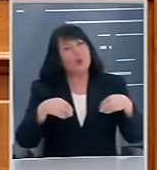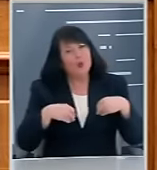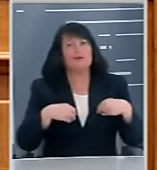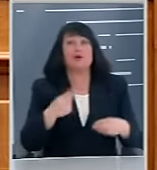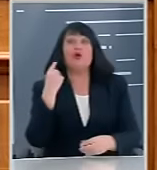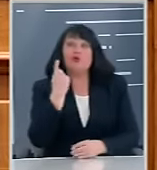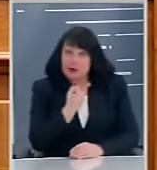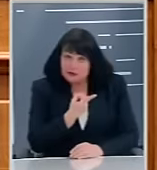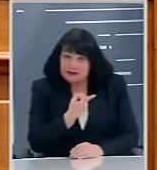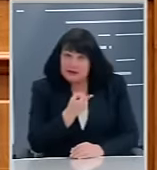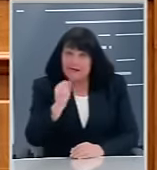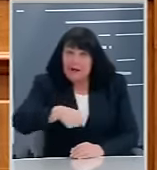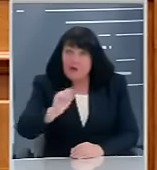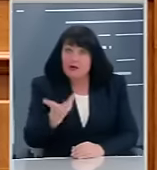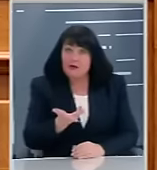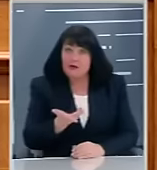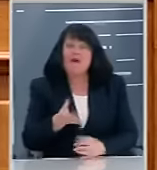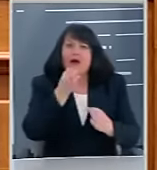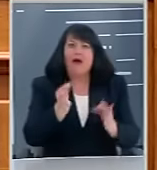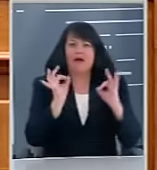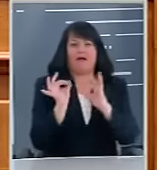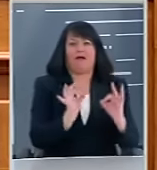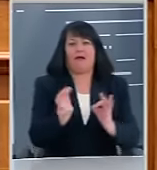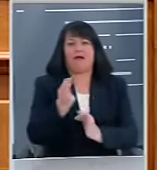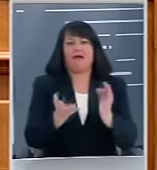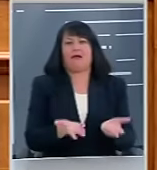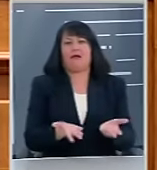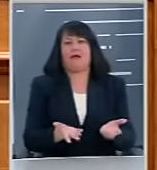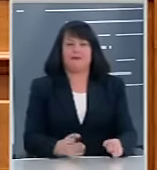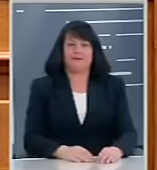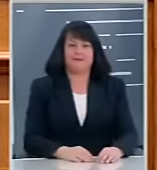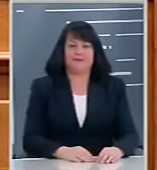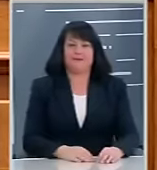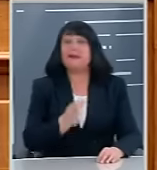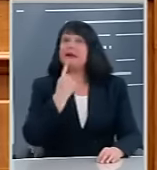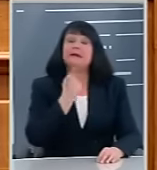Το ακούσατε. Αυτό ακριβώς έλεγε. Έλεγε λοιπόν,